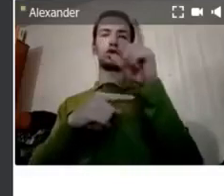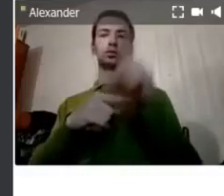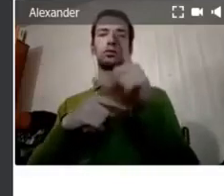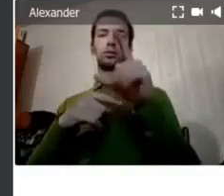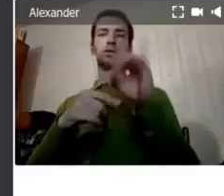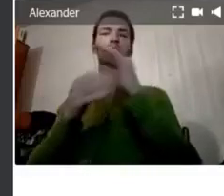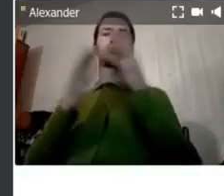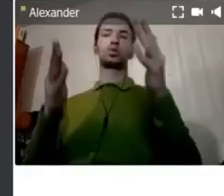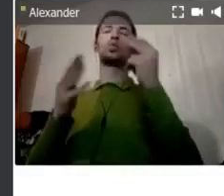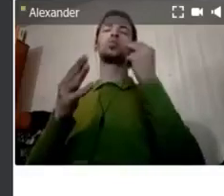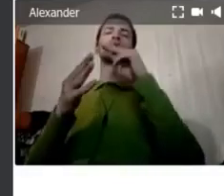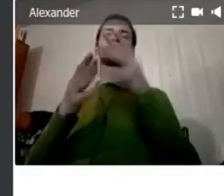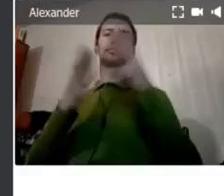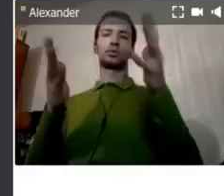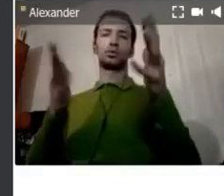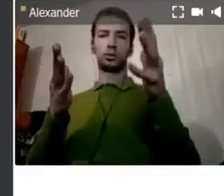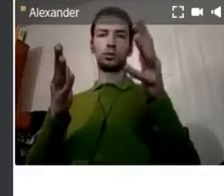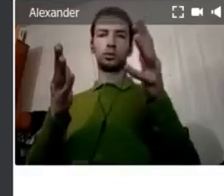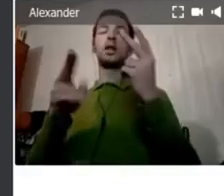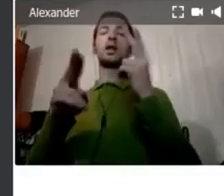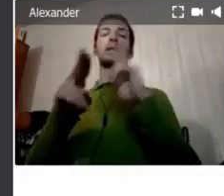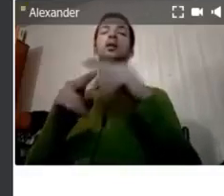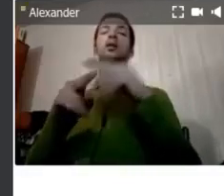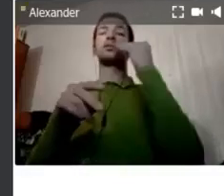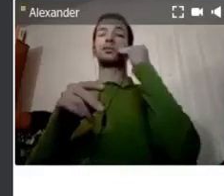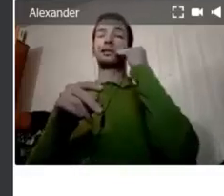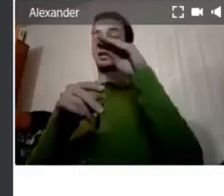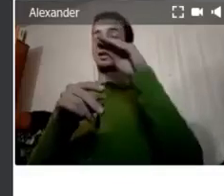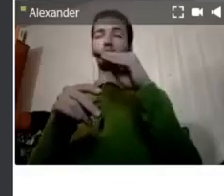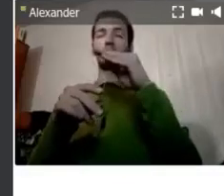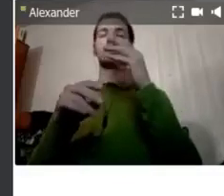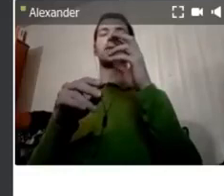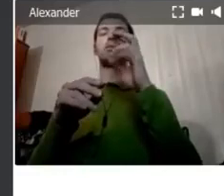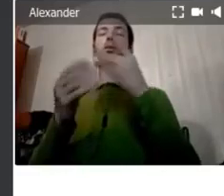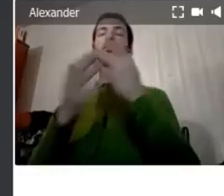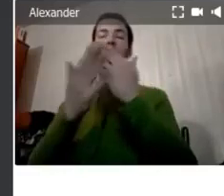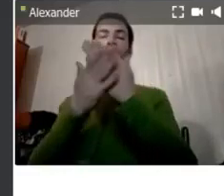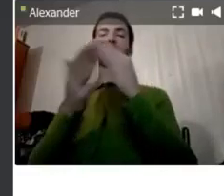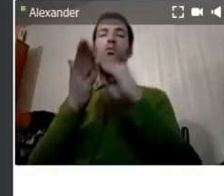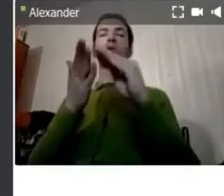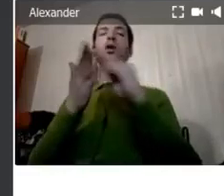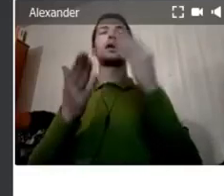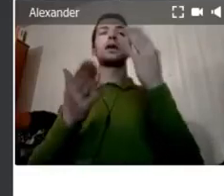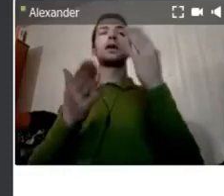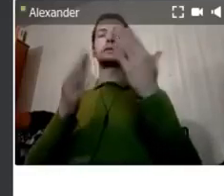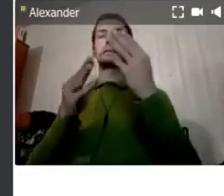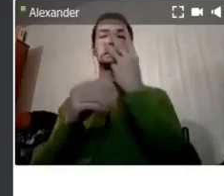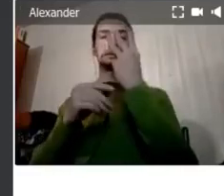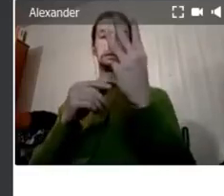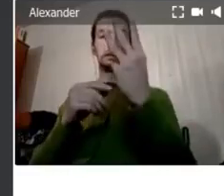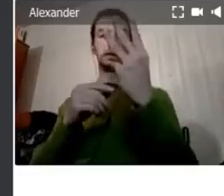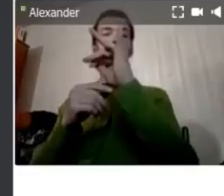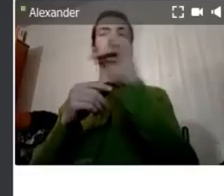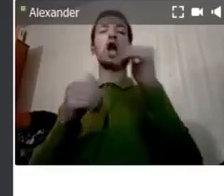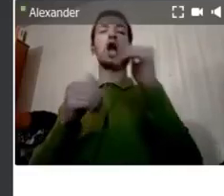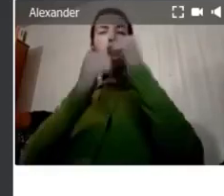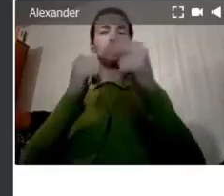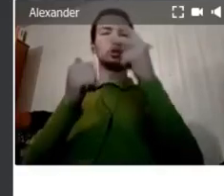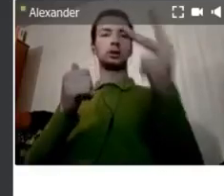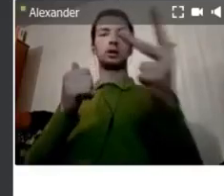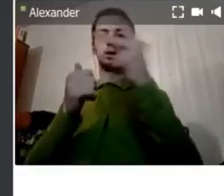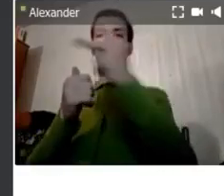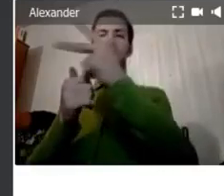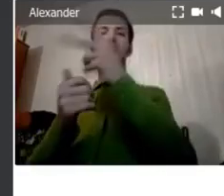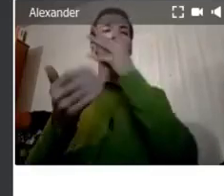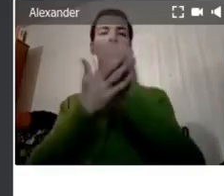у вас будет симметрия, и доход будет идти намного быстрее. Итак, вот